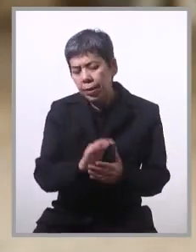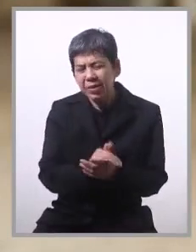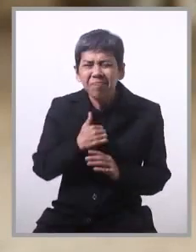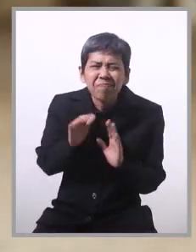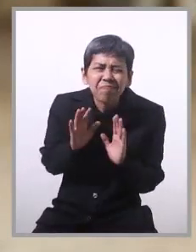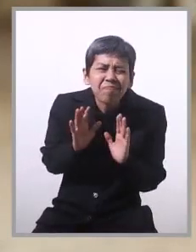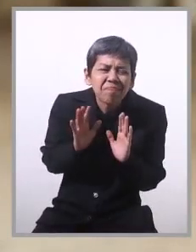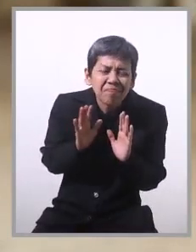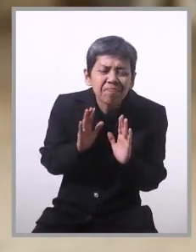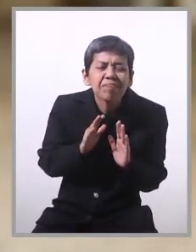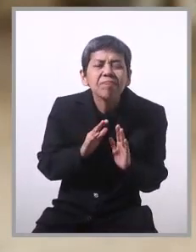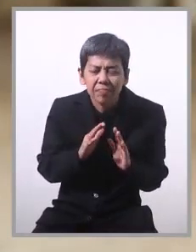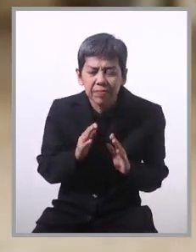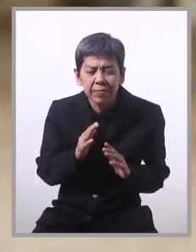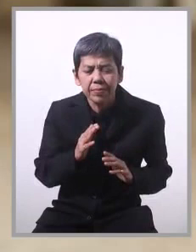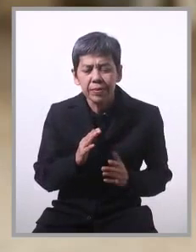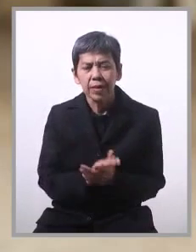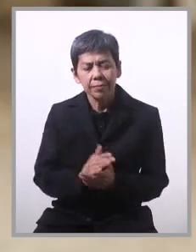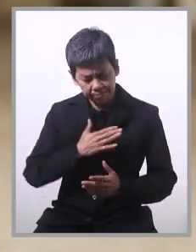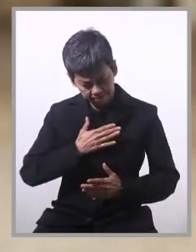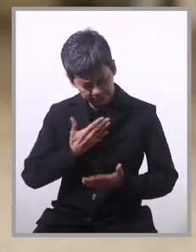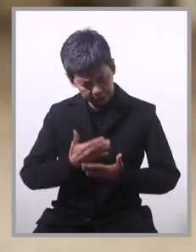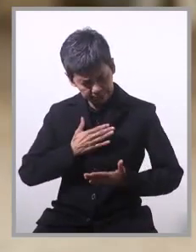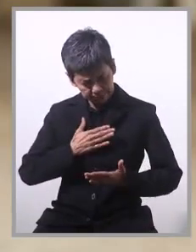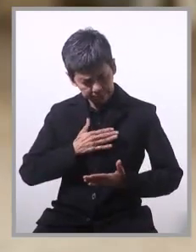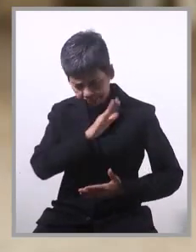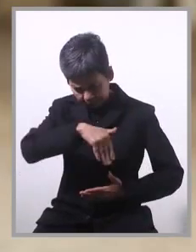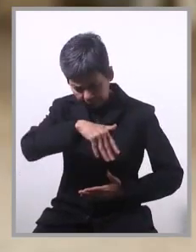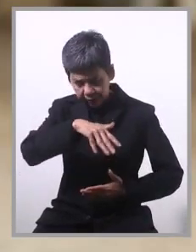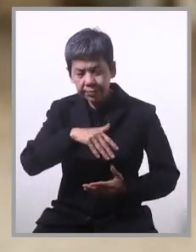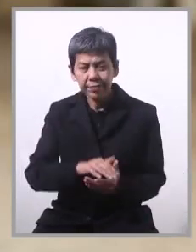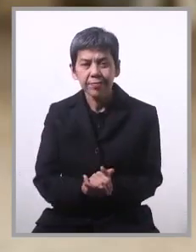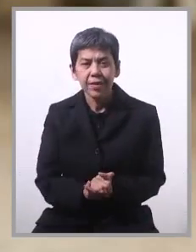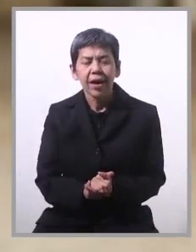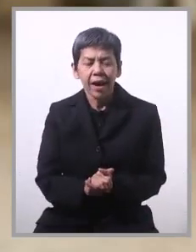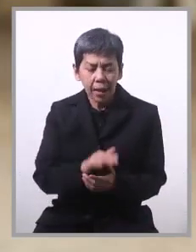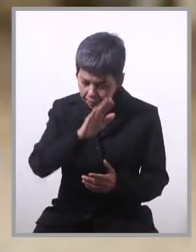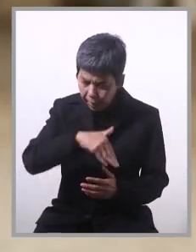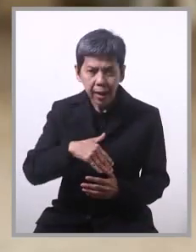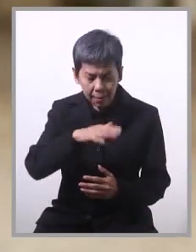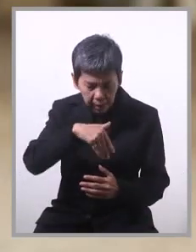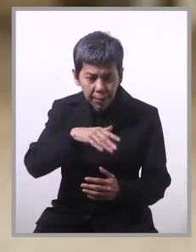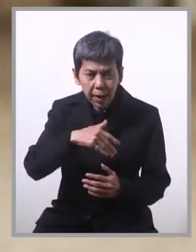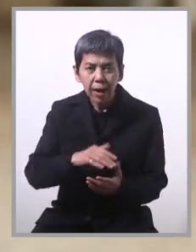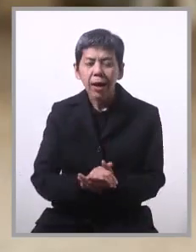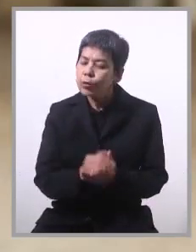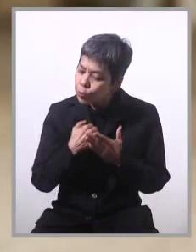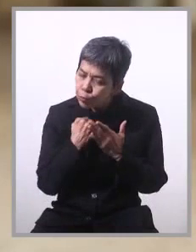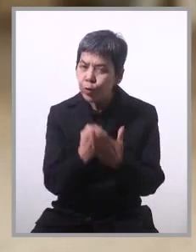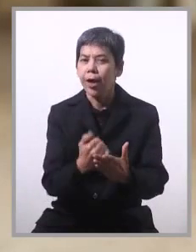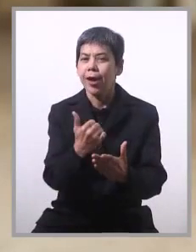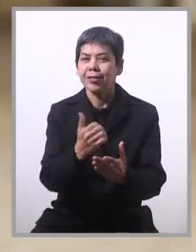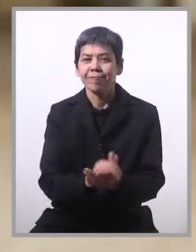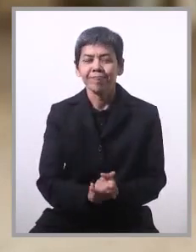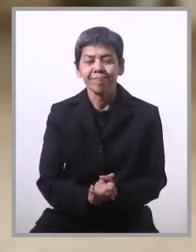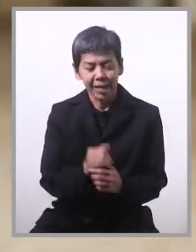จะว่าเอาไม่เป็นไรตังของหน่อยจ้างเองหัวนะไม่เกี่ยวคนอื่นแกก็ว่าอย่างนี้แกบอกให้เอามาเถอะอะไรเงี้ยช่วยเหลือ